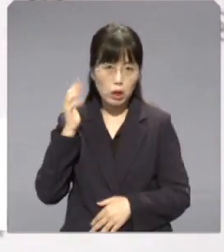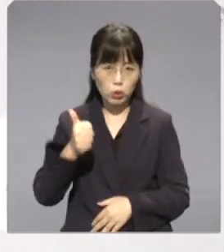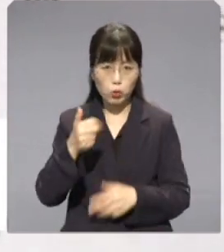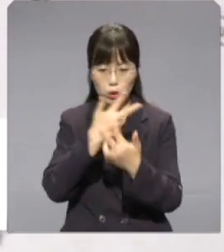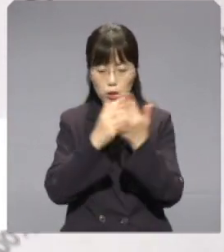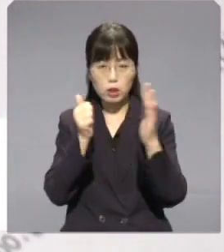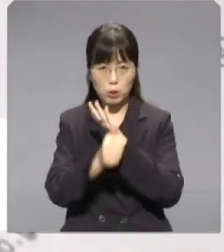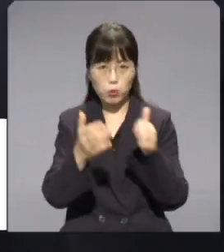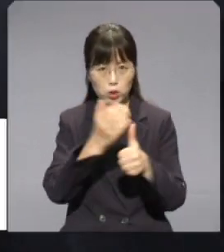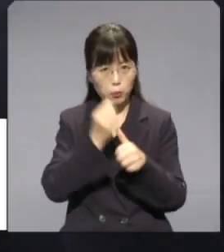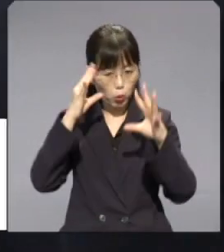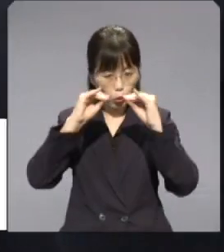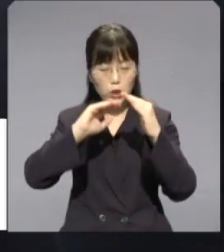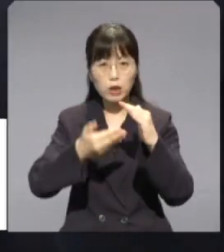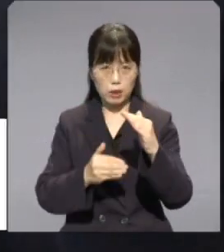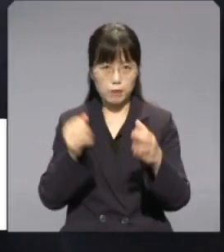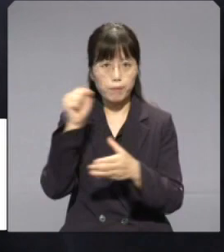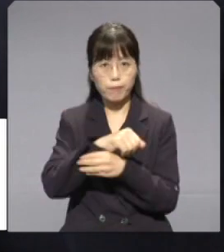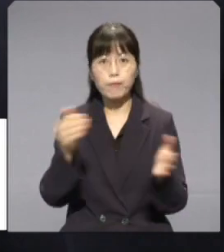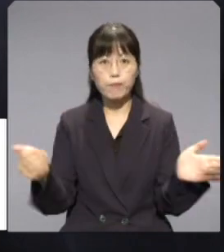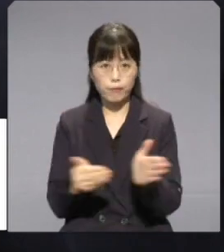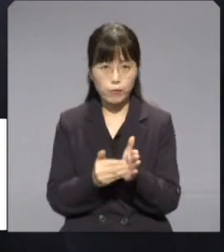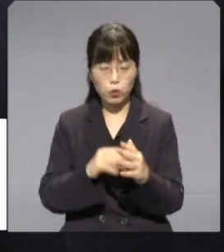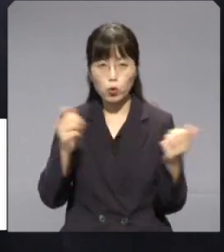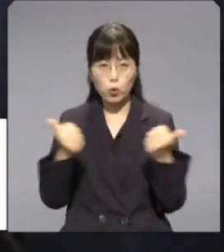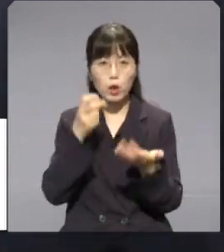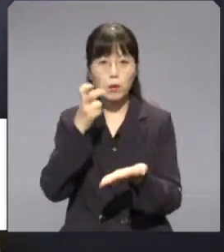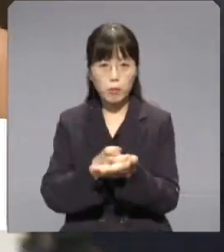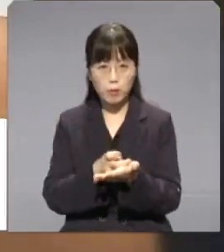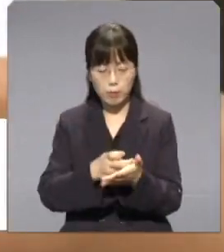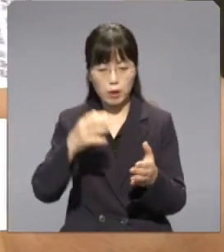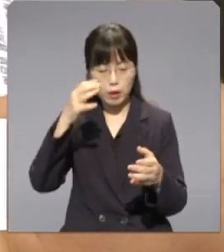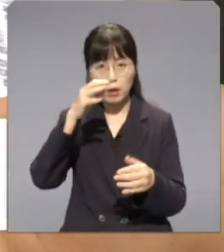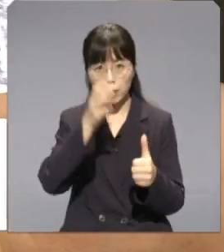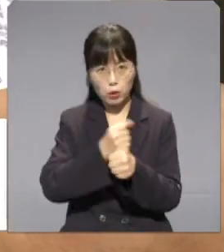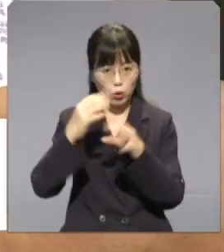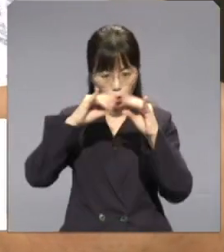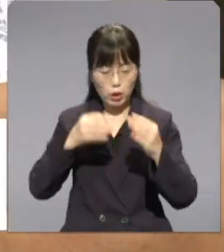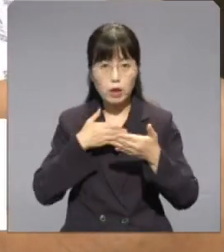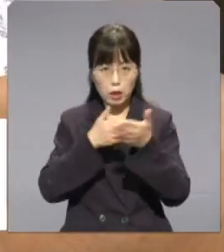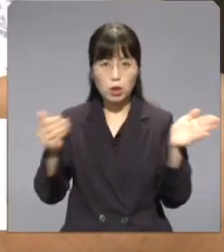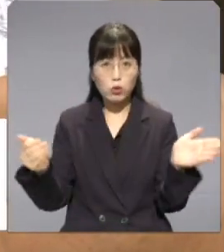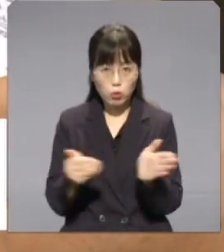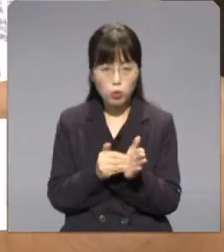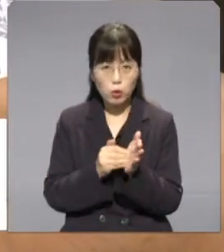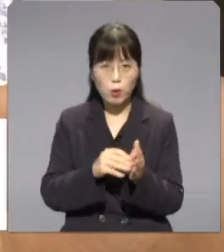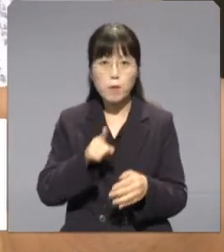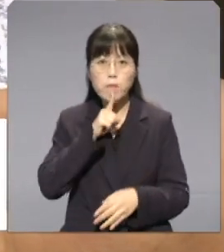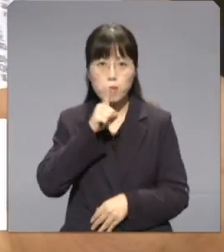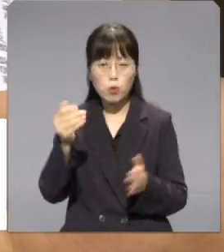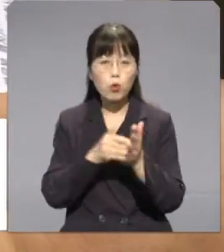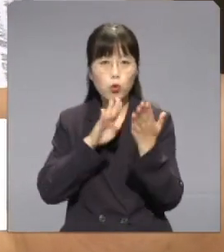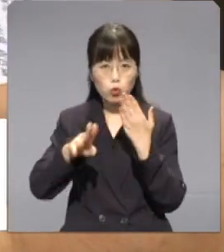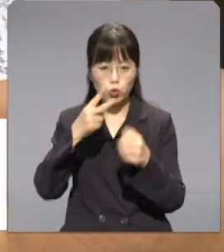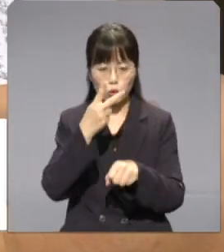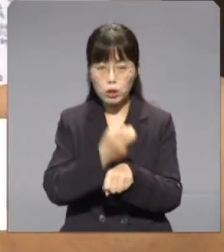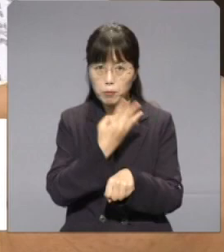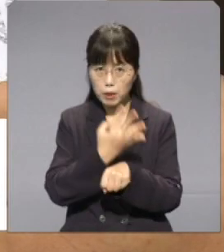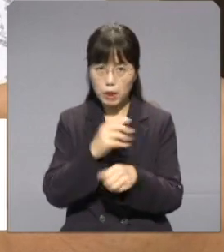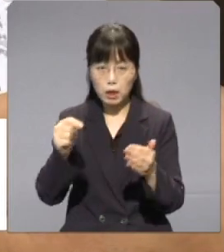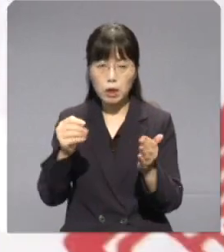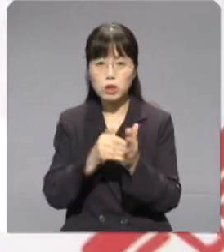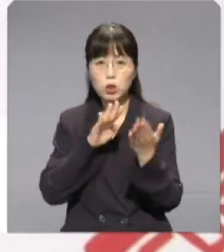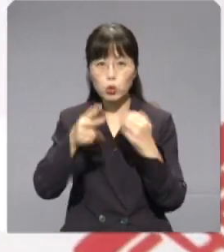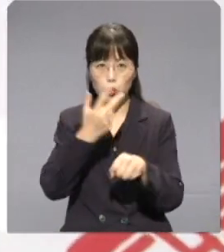대표의 체포 동의안을 제거했습니다. 국회법은 체포 동의안 제출 후 첫 본회의에 보고하고 보고 24시간